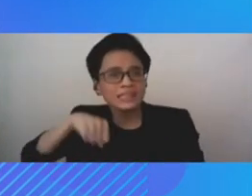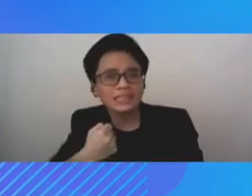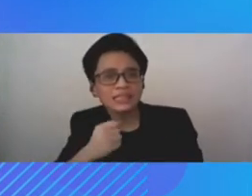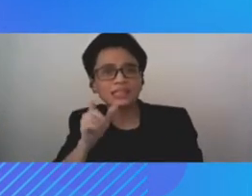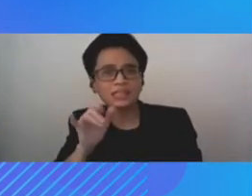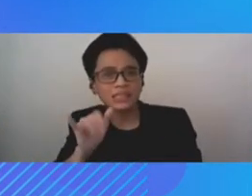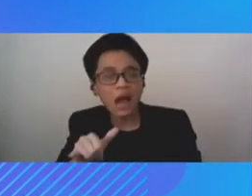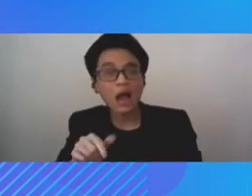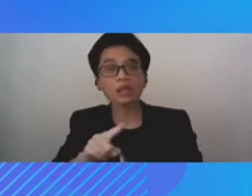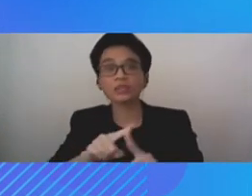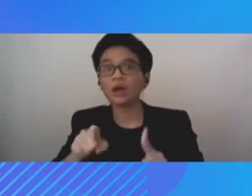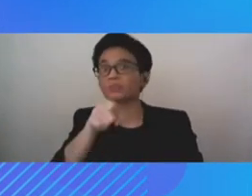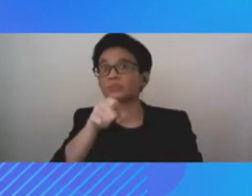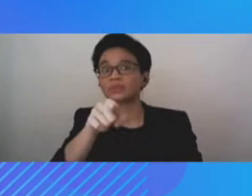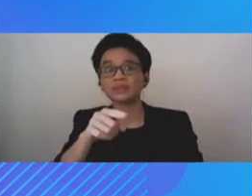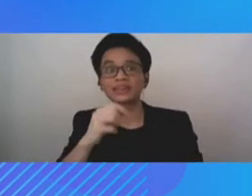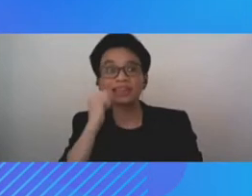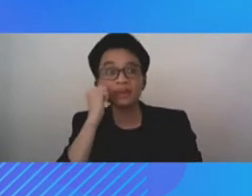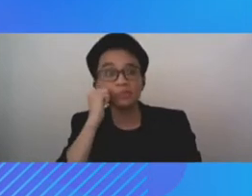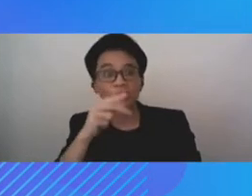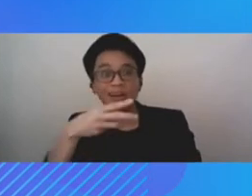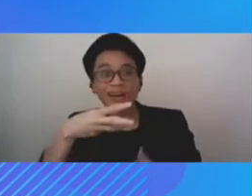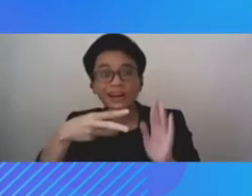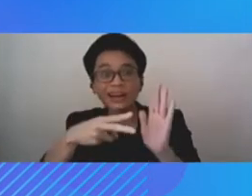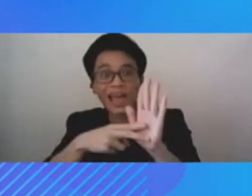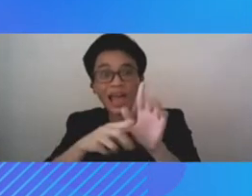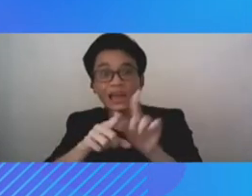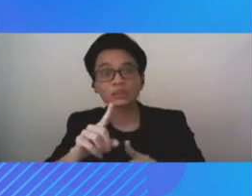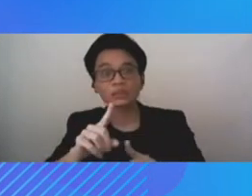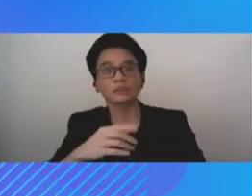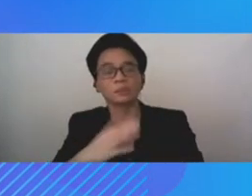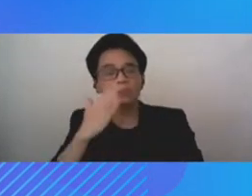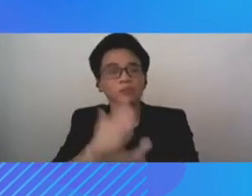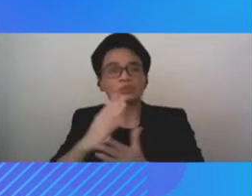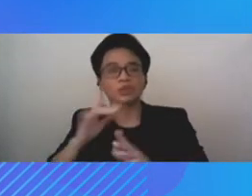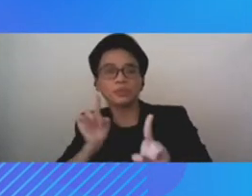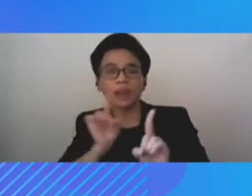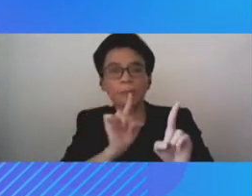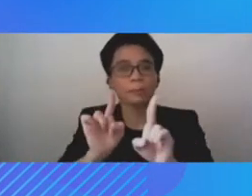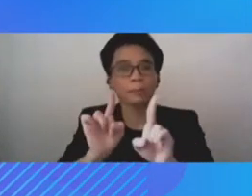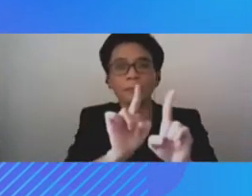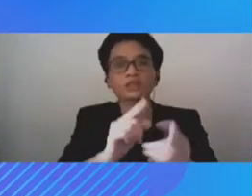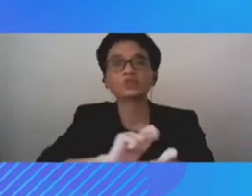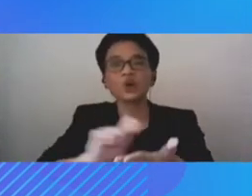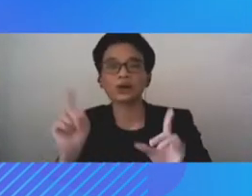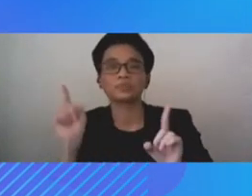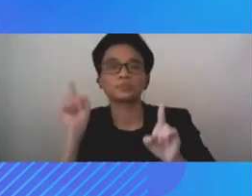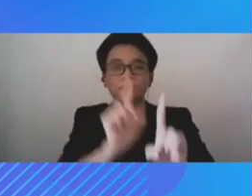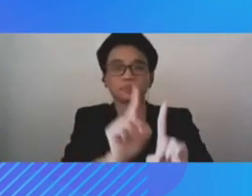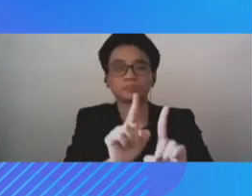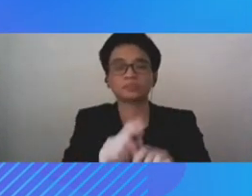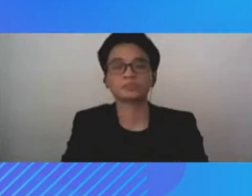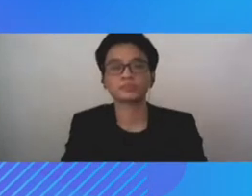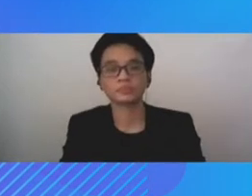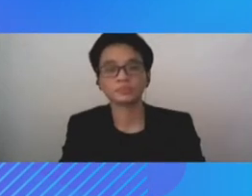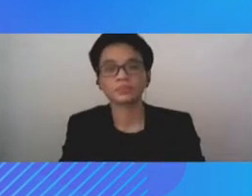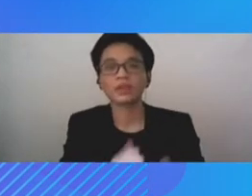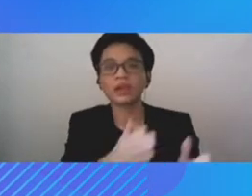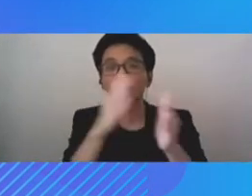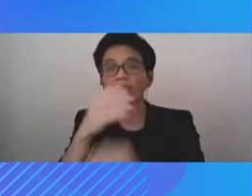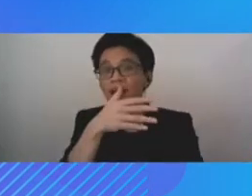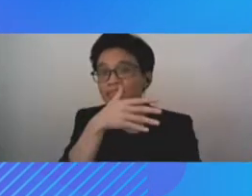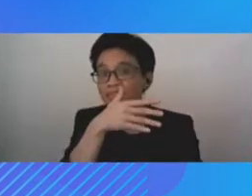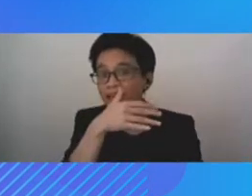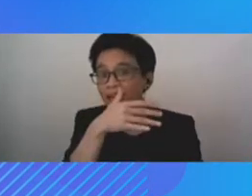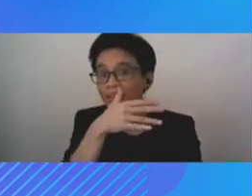kemudian ibu pilih, so saya juga sangat pilih ibu. Nah, mungkin saya mau balik ke Bu Santi lagi nih, pertanyaannya mungkin lebih kepada kan